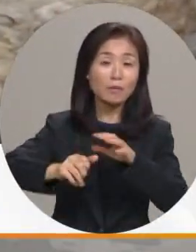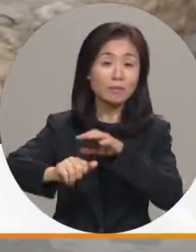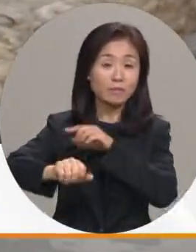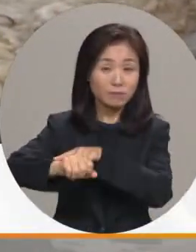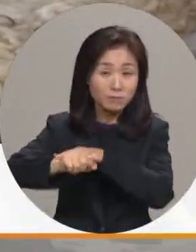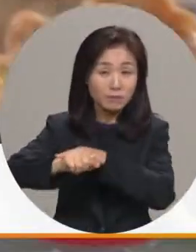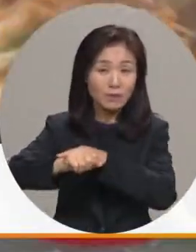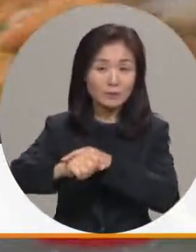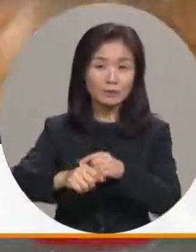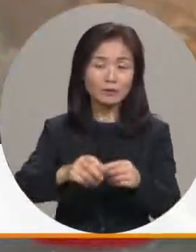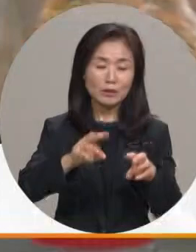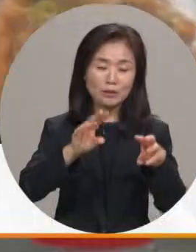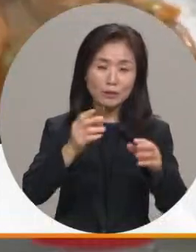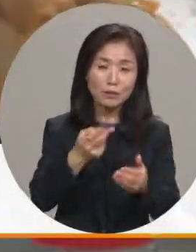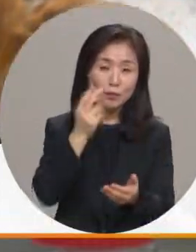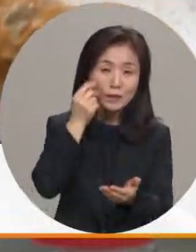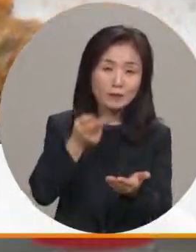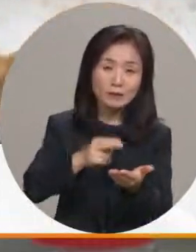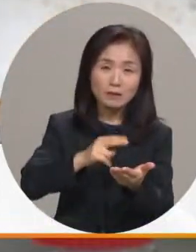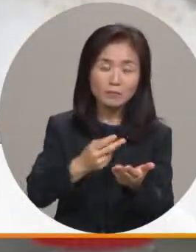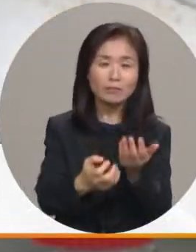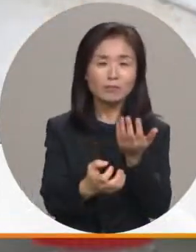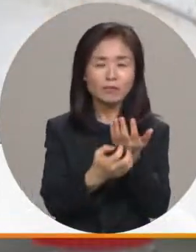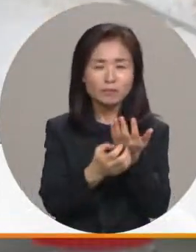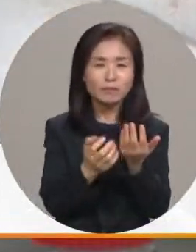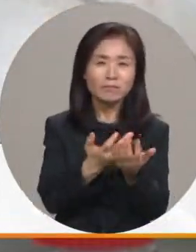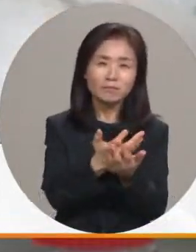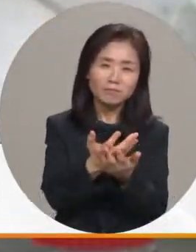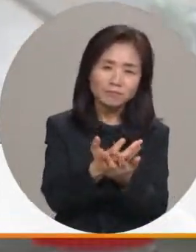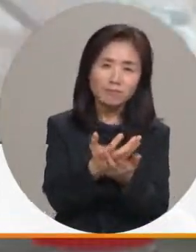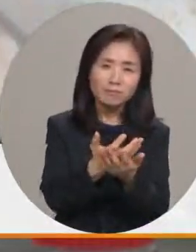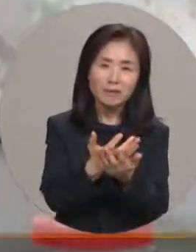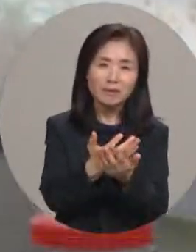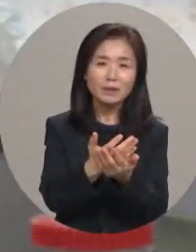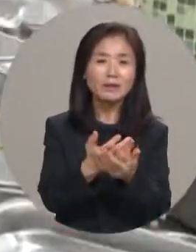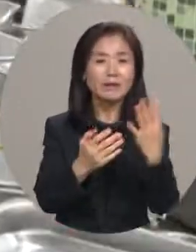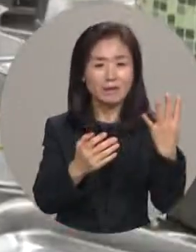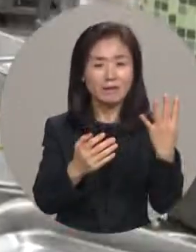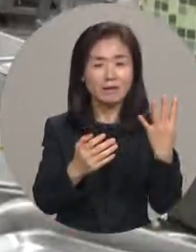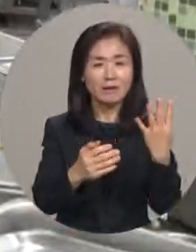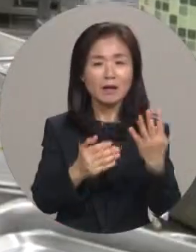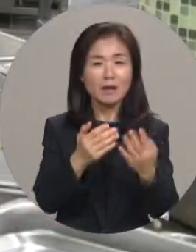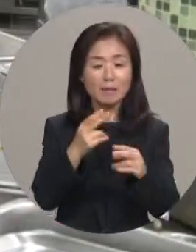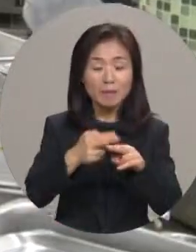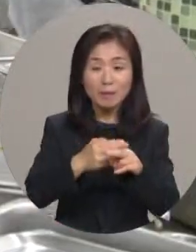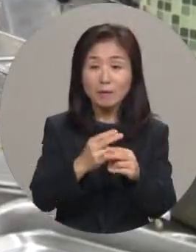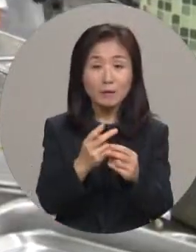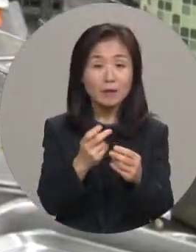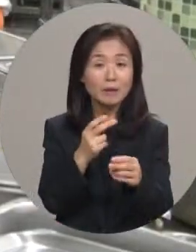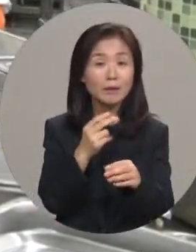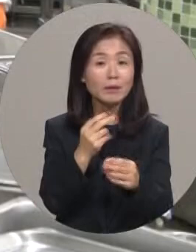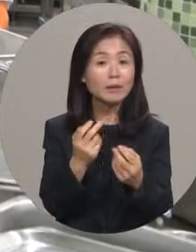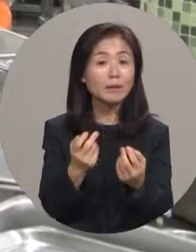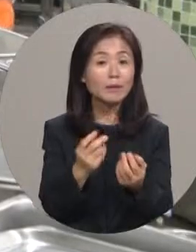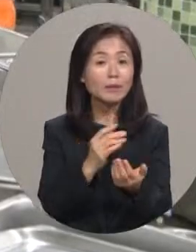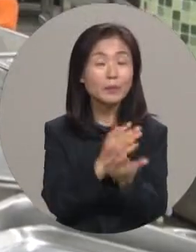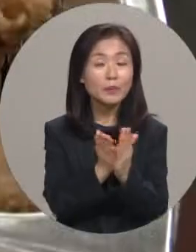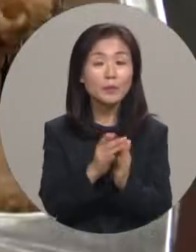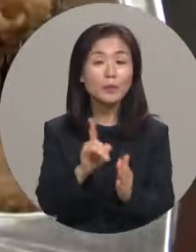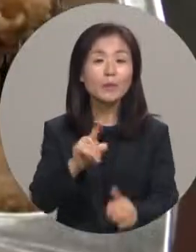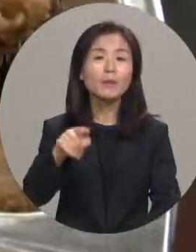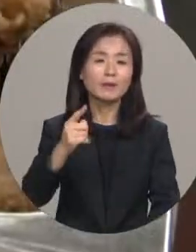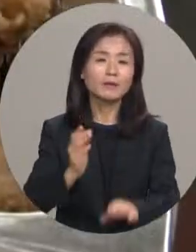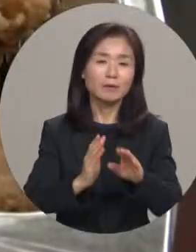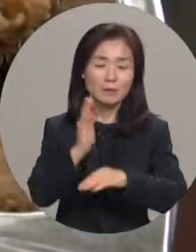국과 탕을 위해 모두 4대로 가능한 조리법은 100가지가 넘습니다. 급식 노동자 7명이라는 이